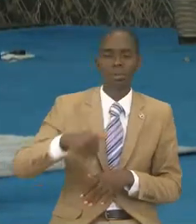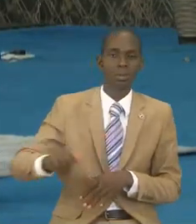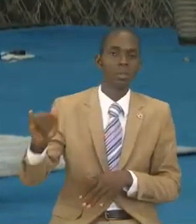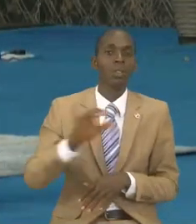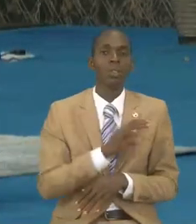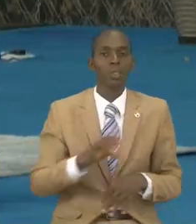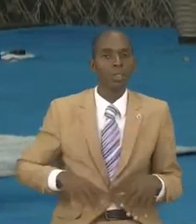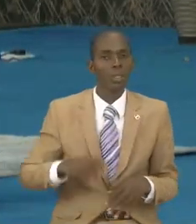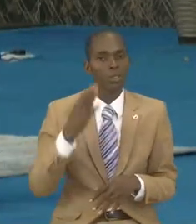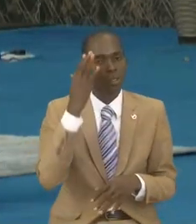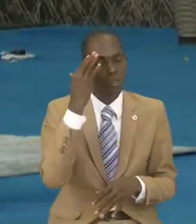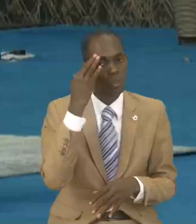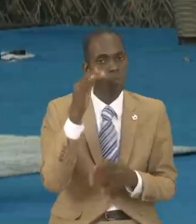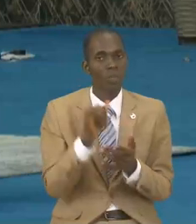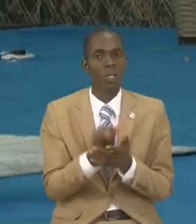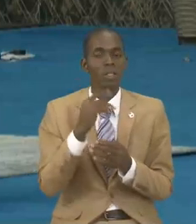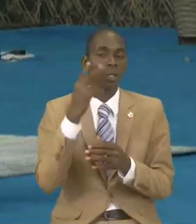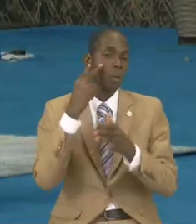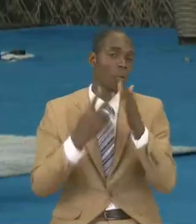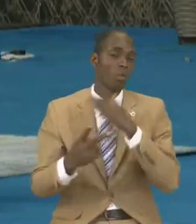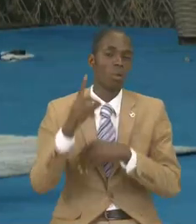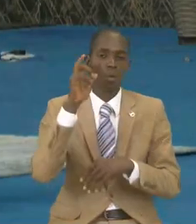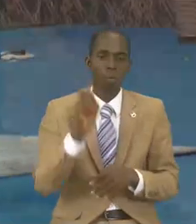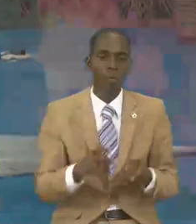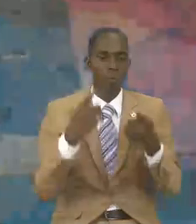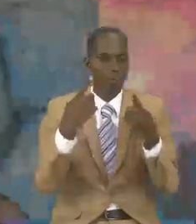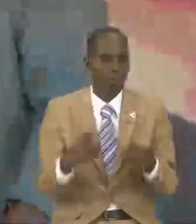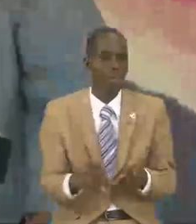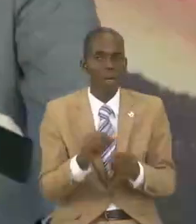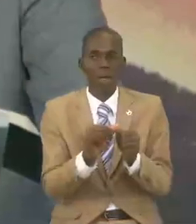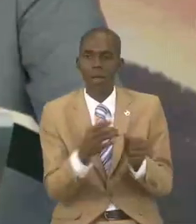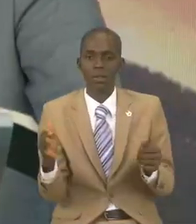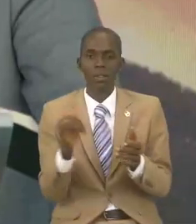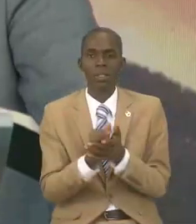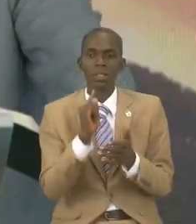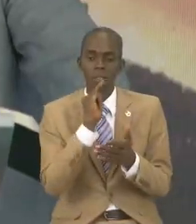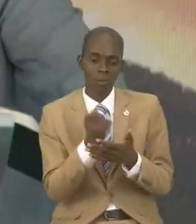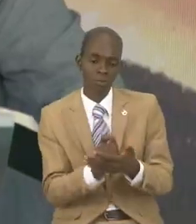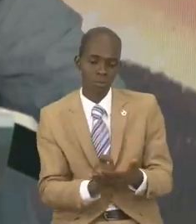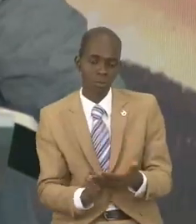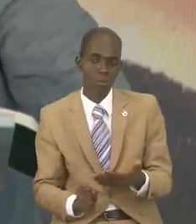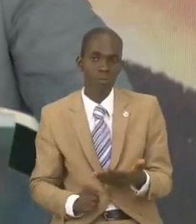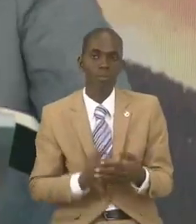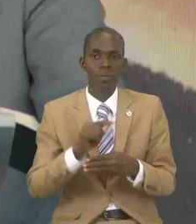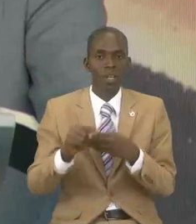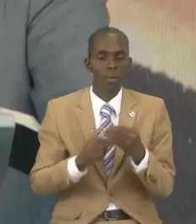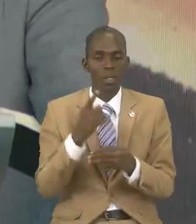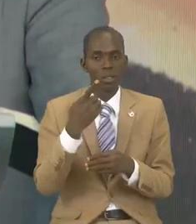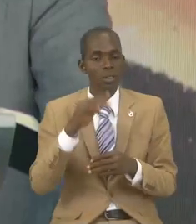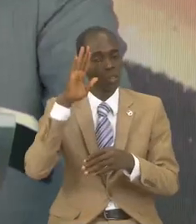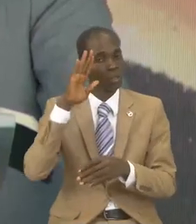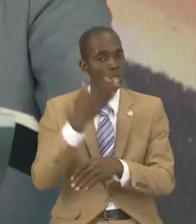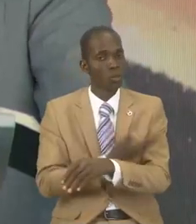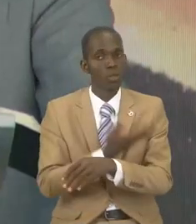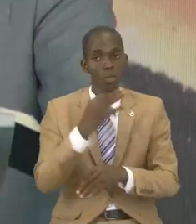savaient, la prophétie doit être accomplie. Tout ce qui est écrit concernant le Fils